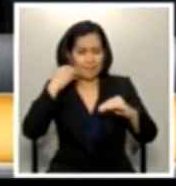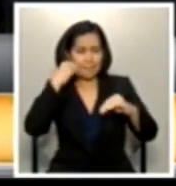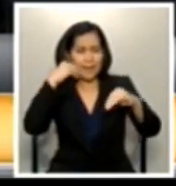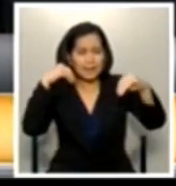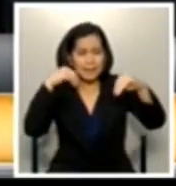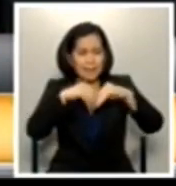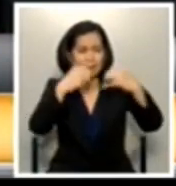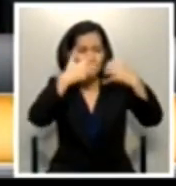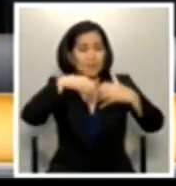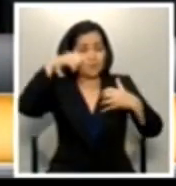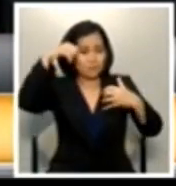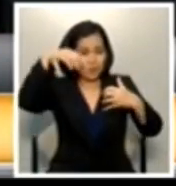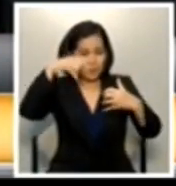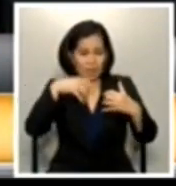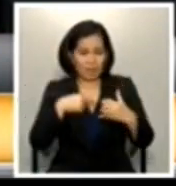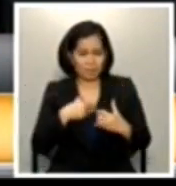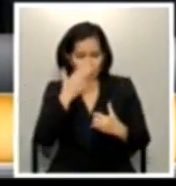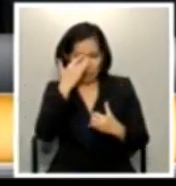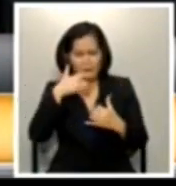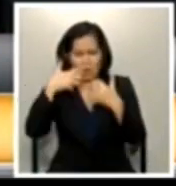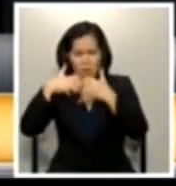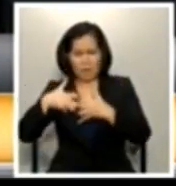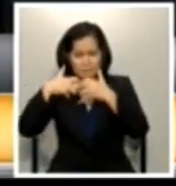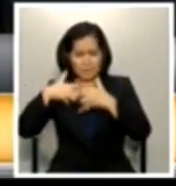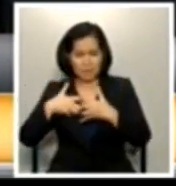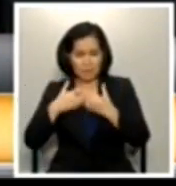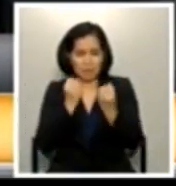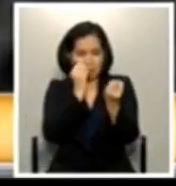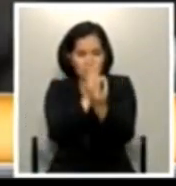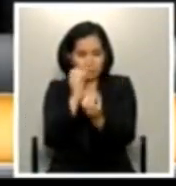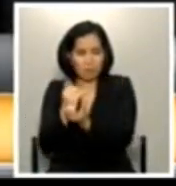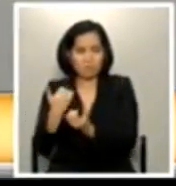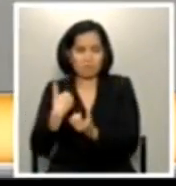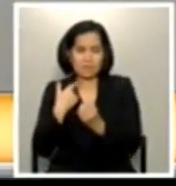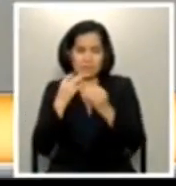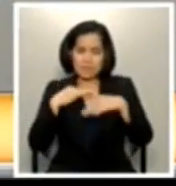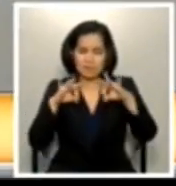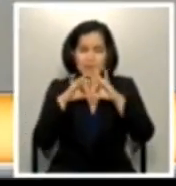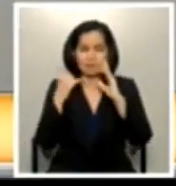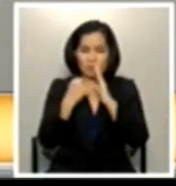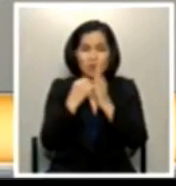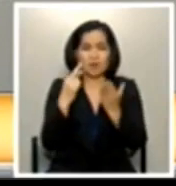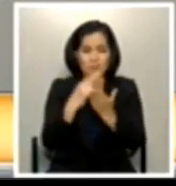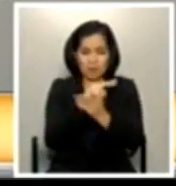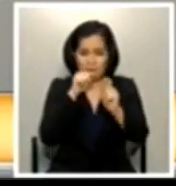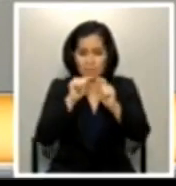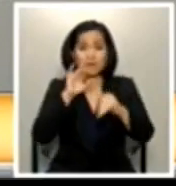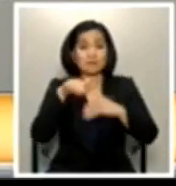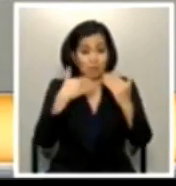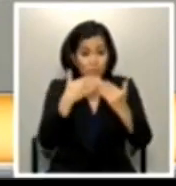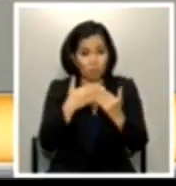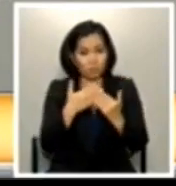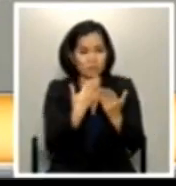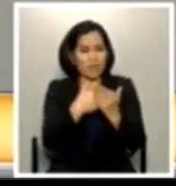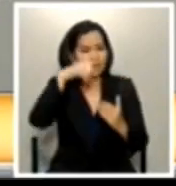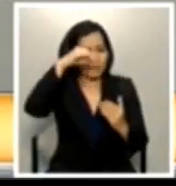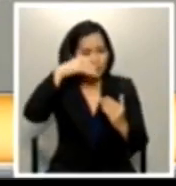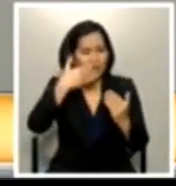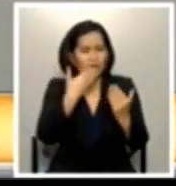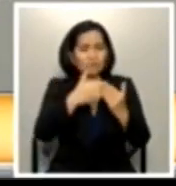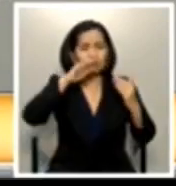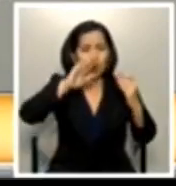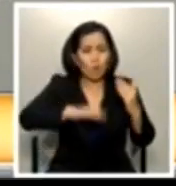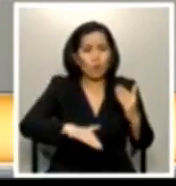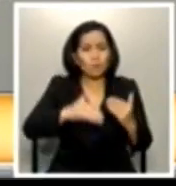านะครับที่ได้รับผลกระทบจากโรงไฟฟ้าโดยเฉพาะพี่น้องชาวจังหวัดราชบุรี ทุกอำเภอนะครับเพราะอะ